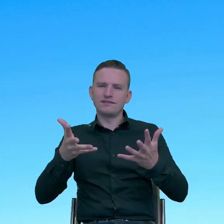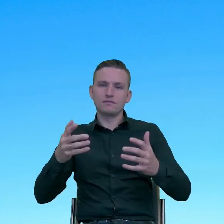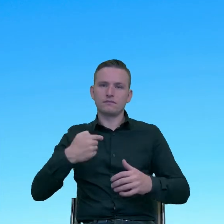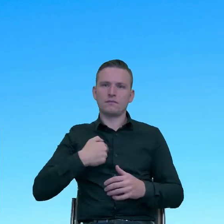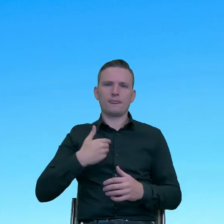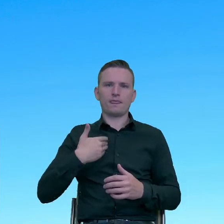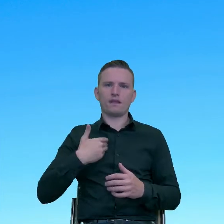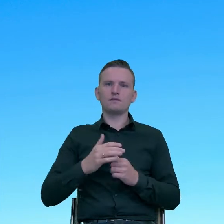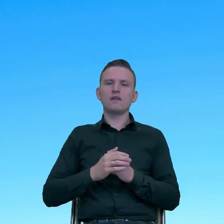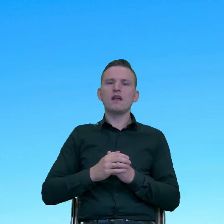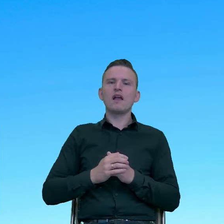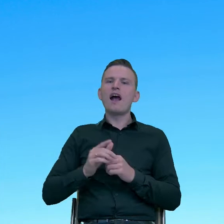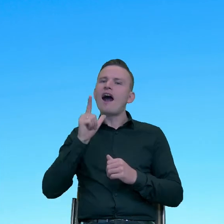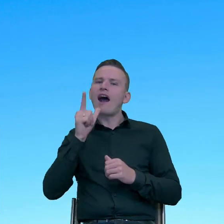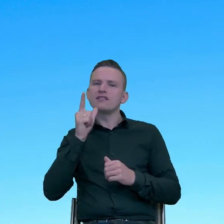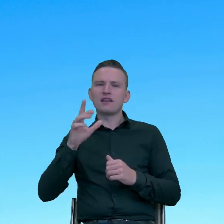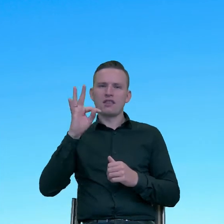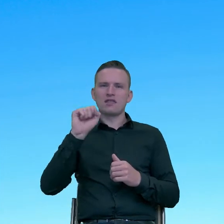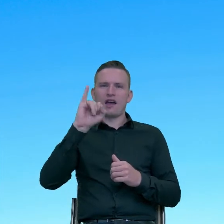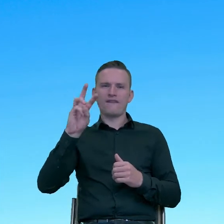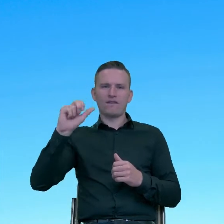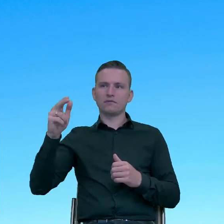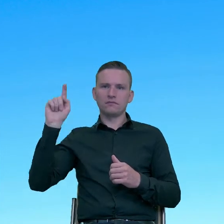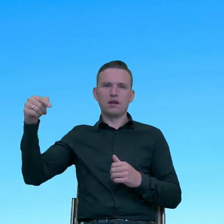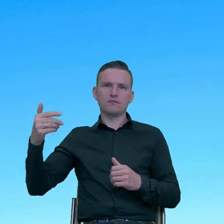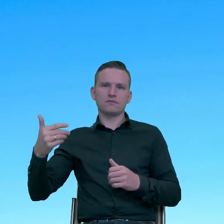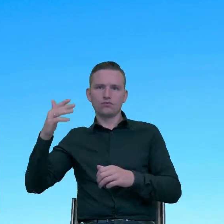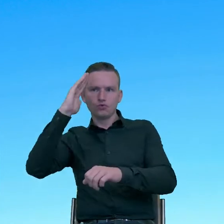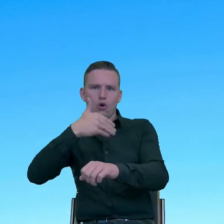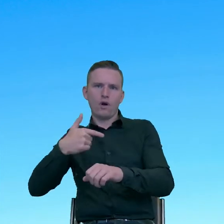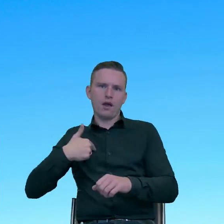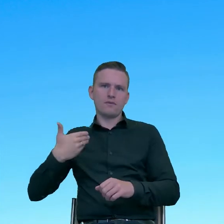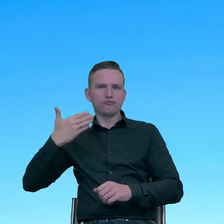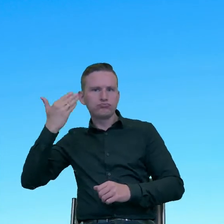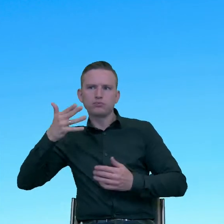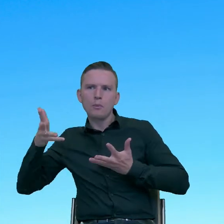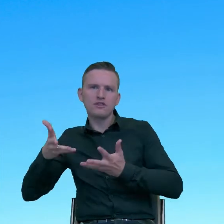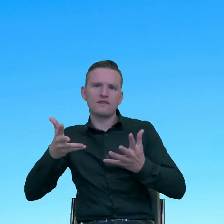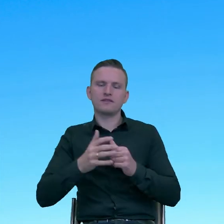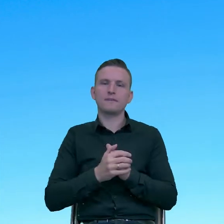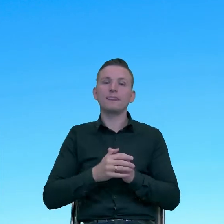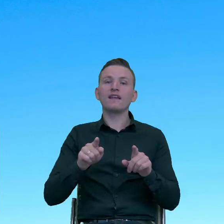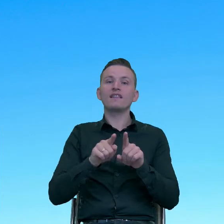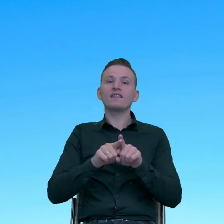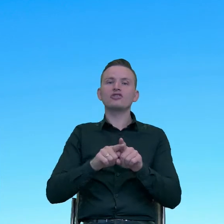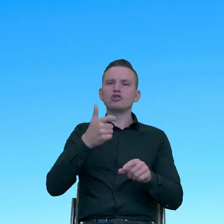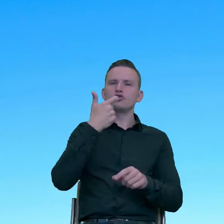na uniwersytecie w Azji. Było to w Tajpej na Tajwanie. W 2017 roku, tak jak pani wspomniała wcześniej, pojawiłem się na liście 100 najbardziej wpływowych Polaków z